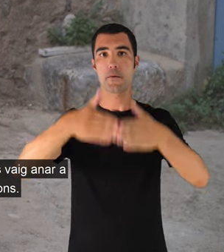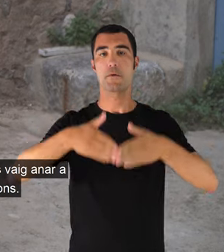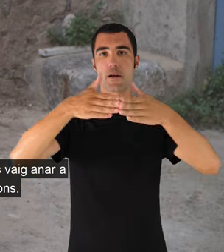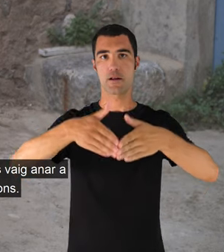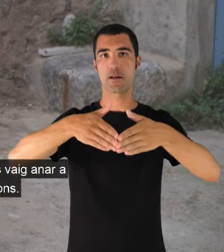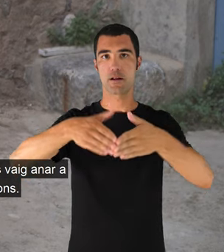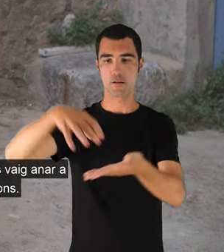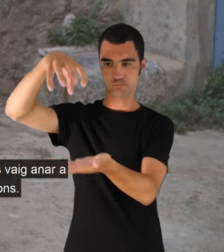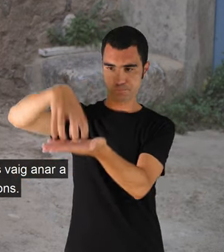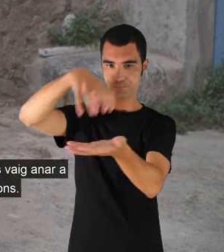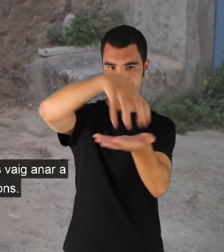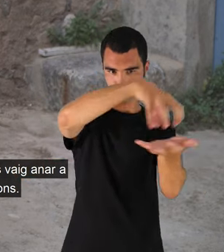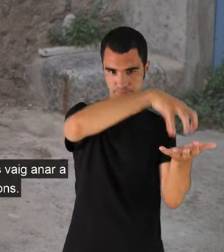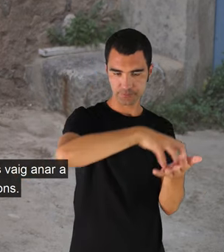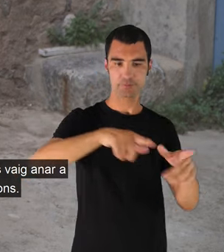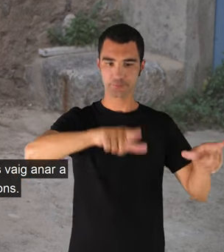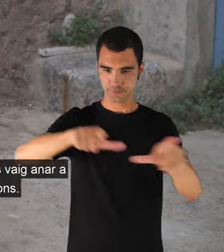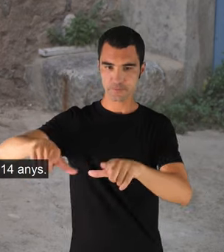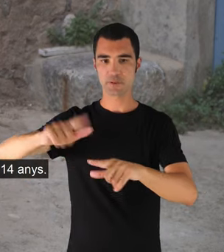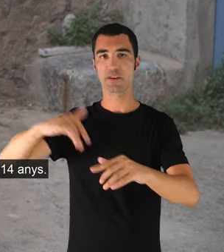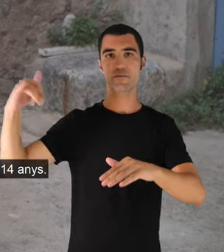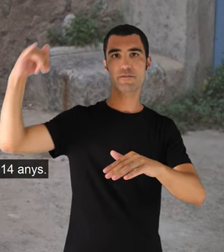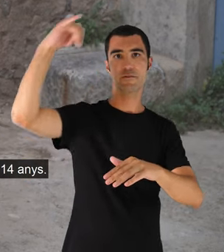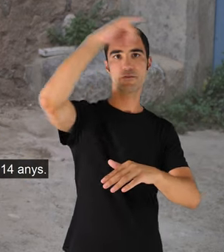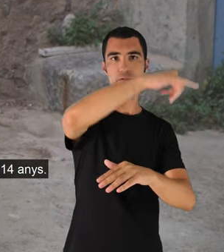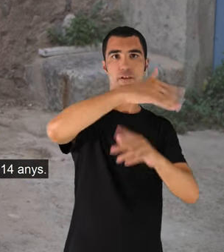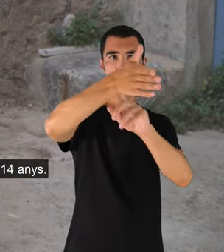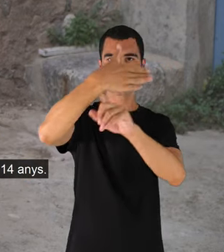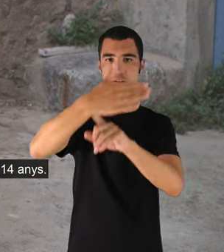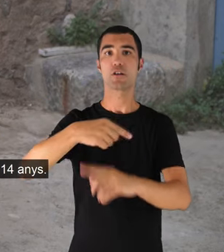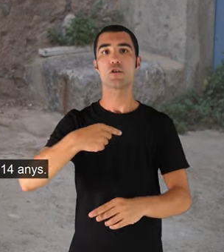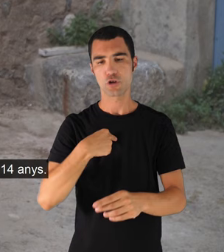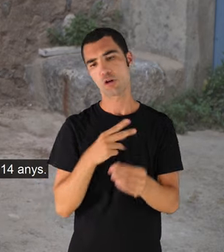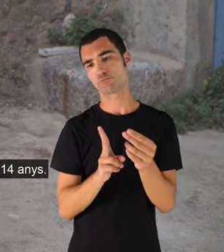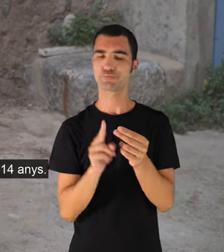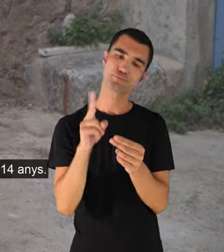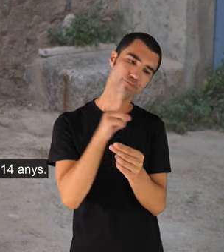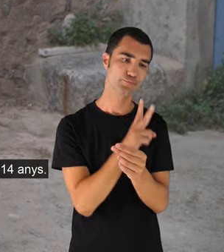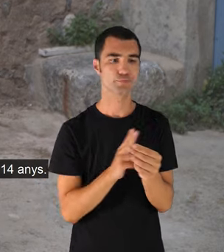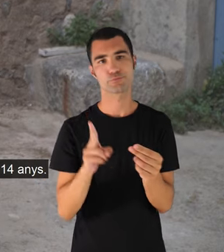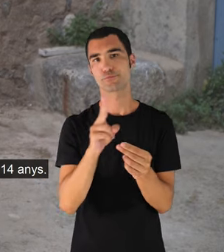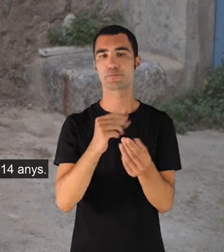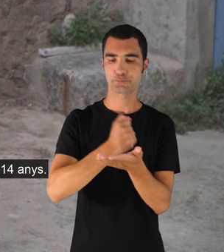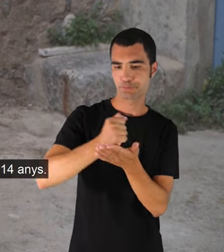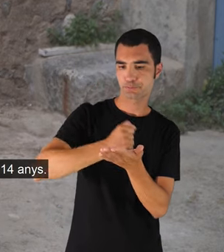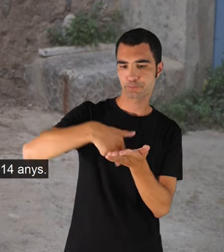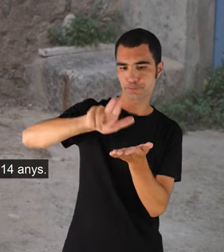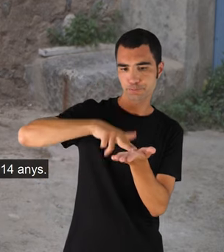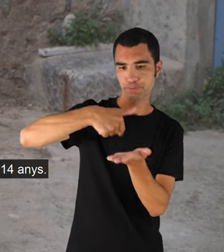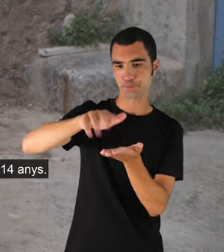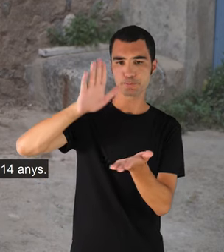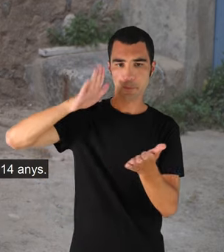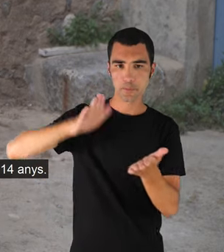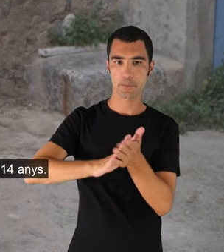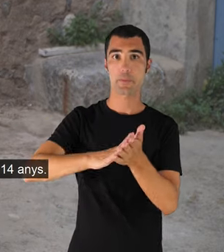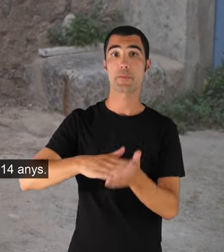dels avions, saps? I jo li quedava les figuretes, li dava pegament... També això, part de